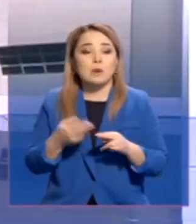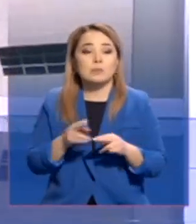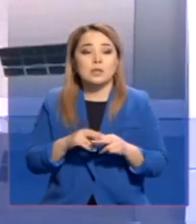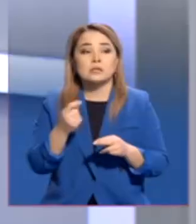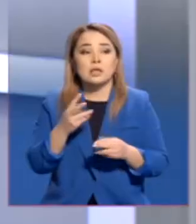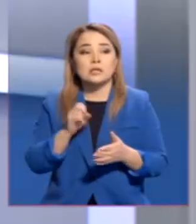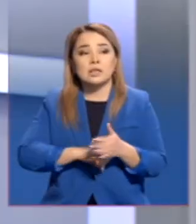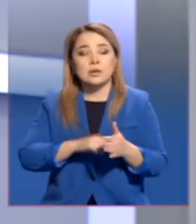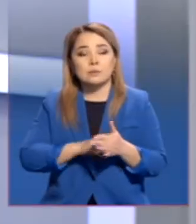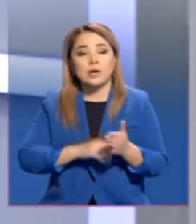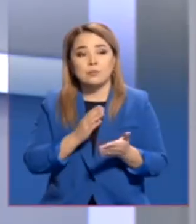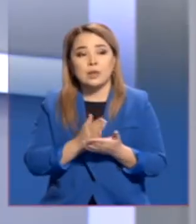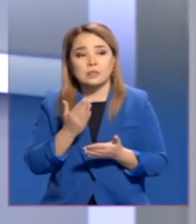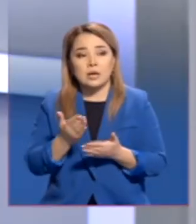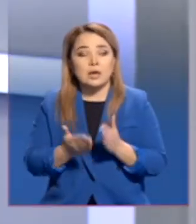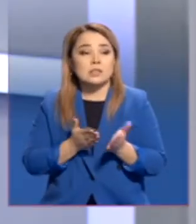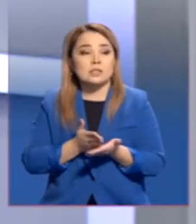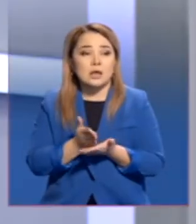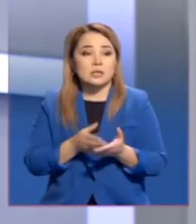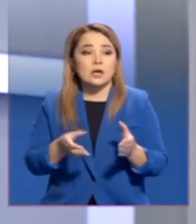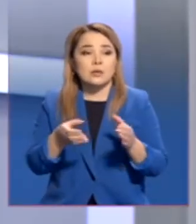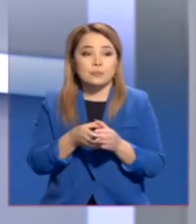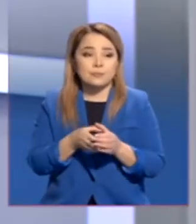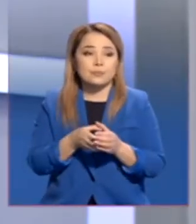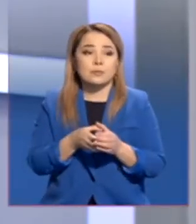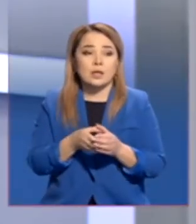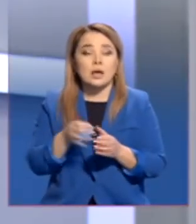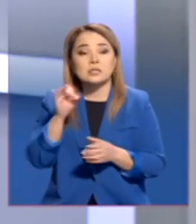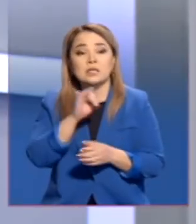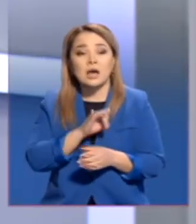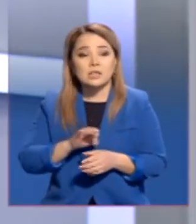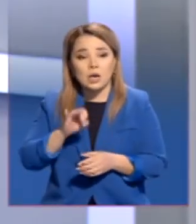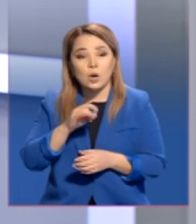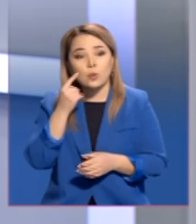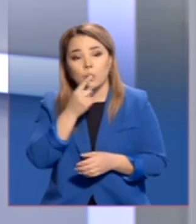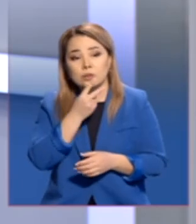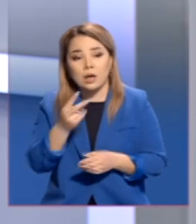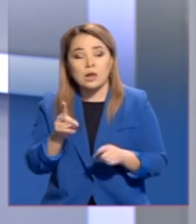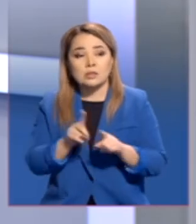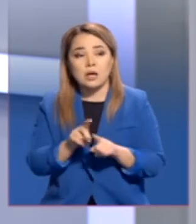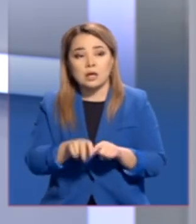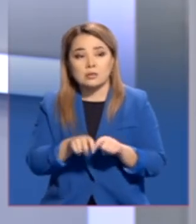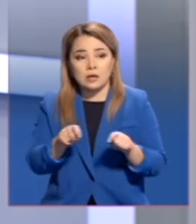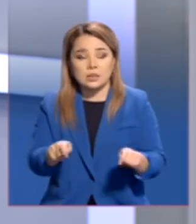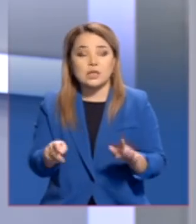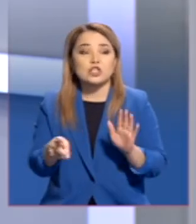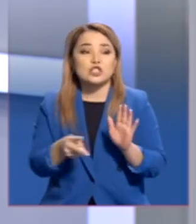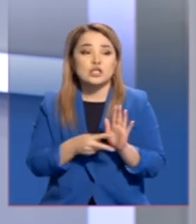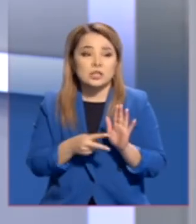бірнеше себебі бар. Біріншіден, егер саяси тарих көзқарасымен қарайтын болсақ,